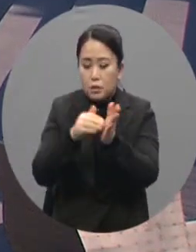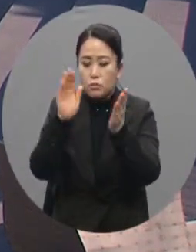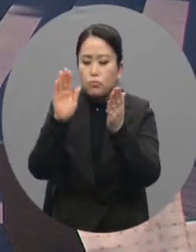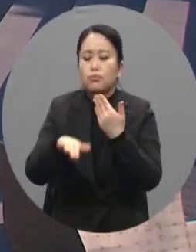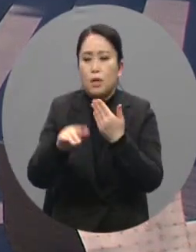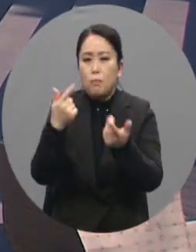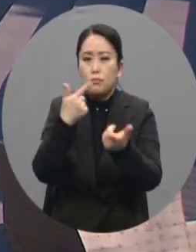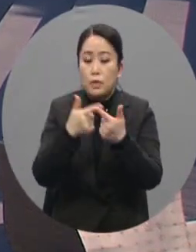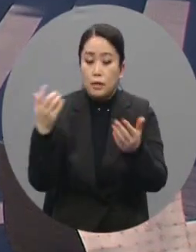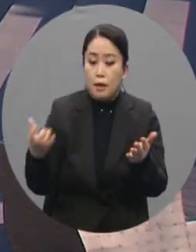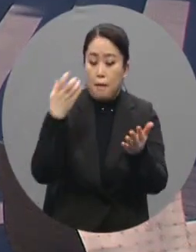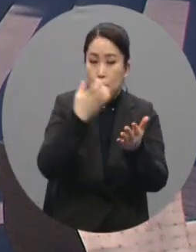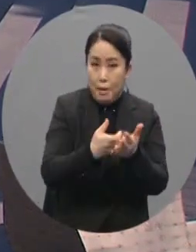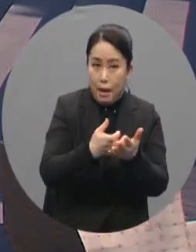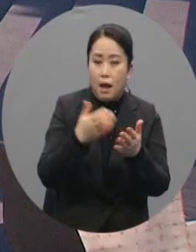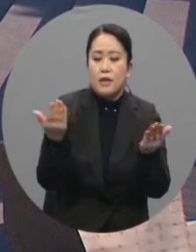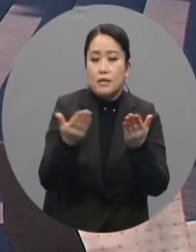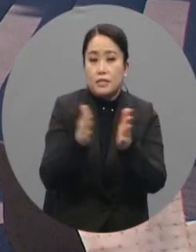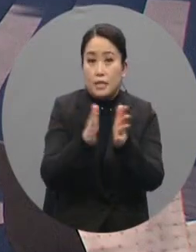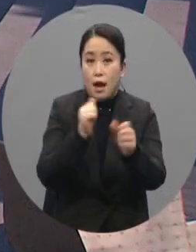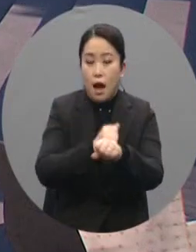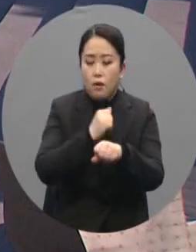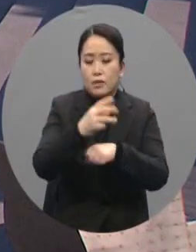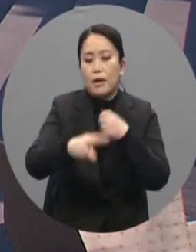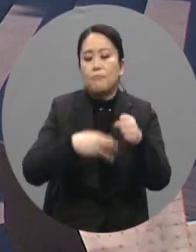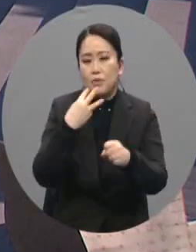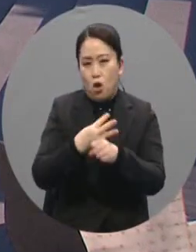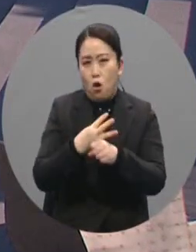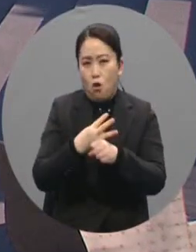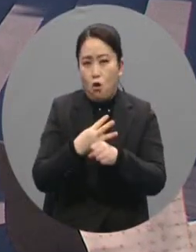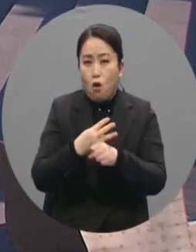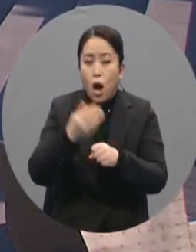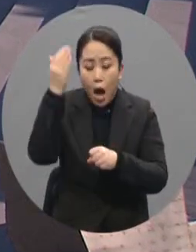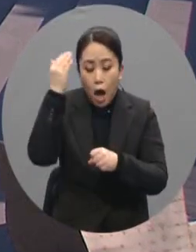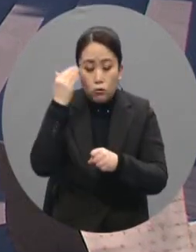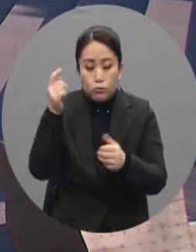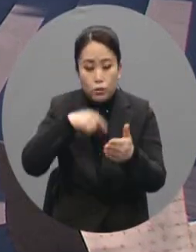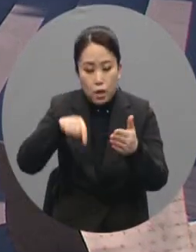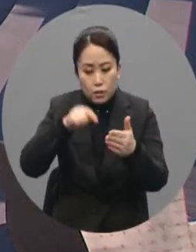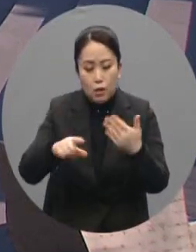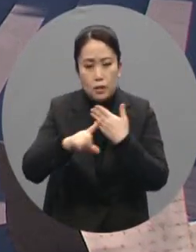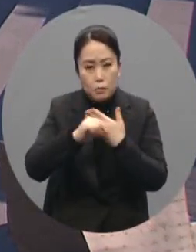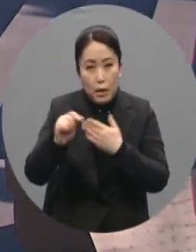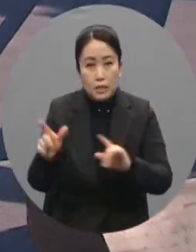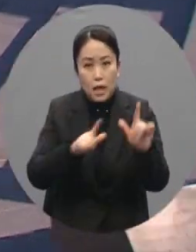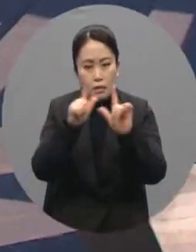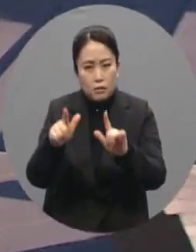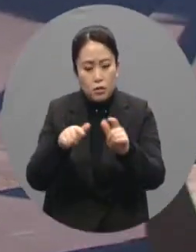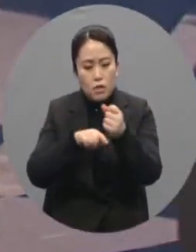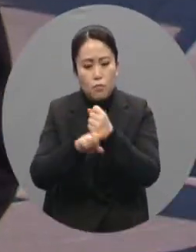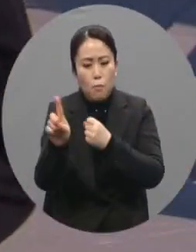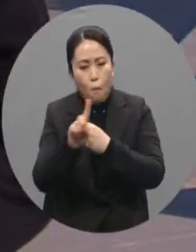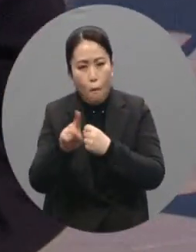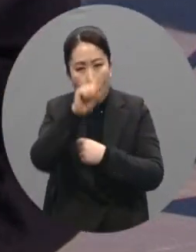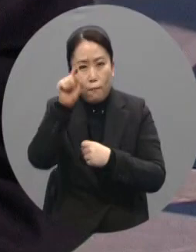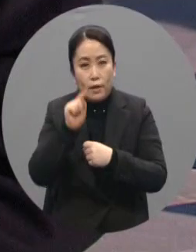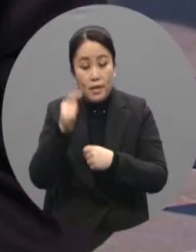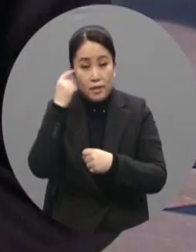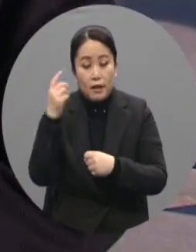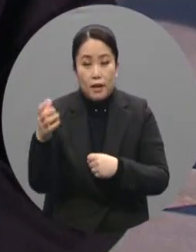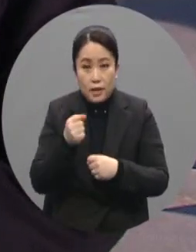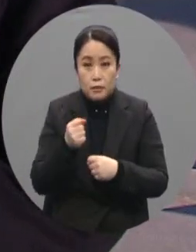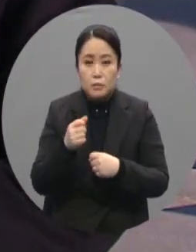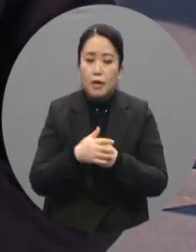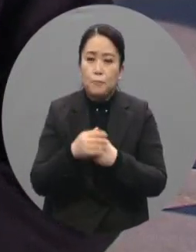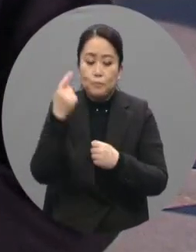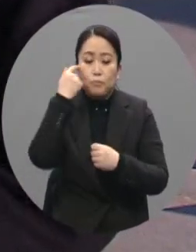그래서 대한민국에서 지방에 산다는 건 어떤 의미일까? 이런 생각도 처음 해봤습니다. 한 여론조사에 따르면 부산 사는